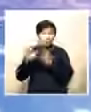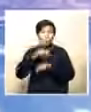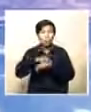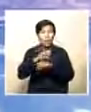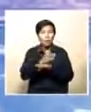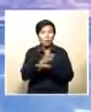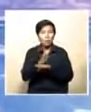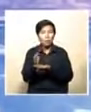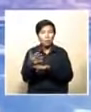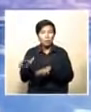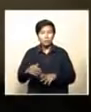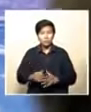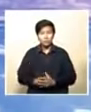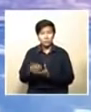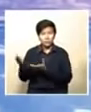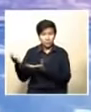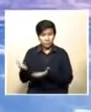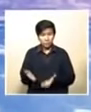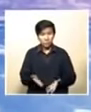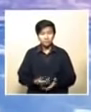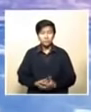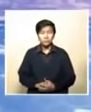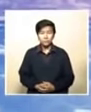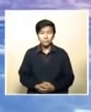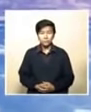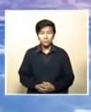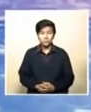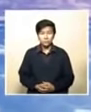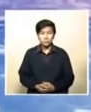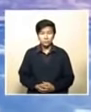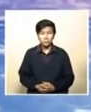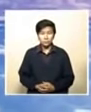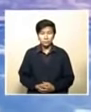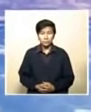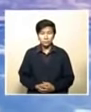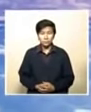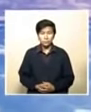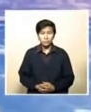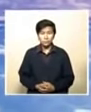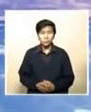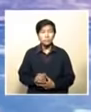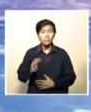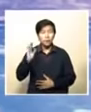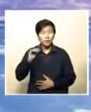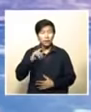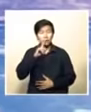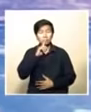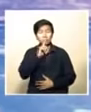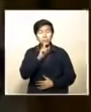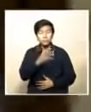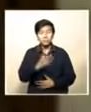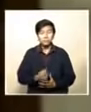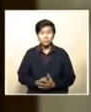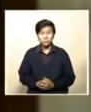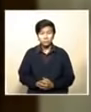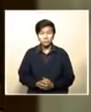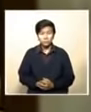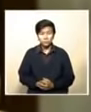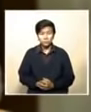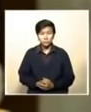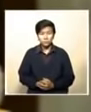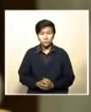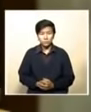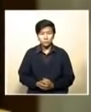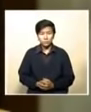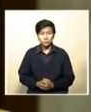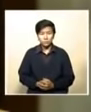องกันได้อย่างไรเพราะว่าก็มีการทำกันเองแล้วก็ใช้กันเองค่อนข้างจำนวนมากแล้วนะคะอันที่สองมีประเด็นเรื่